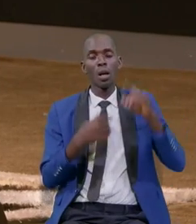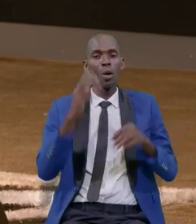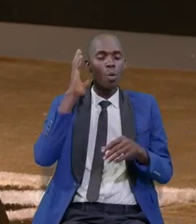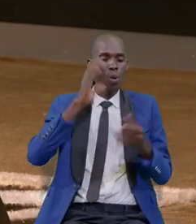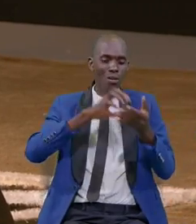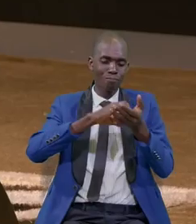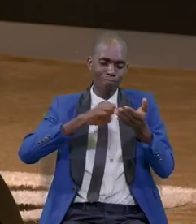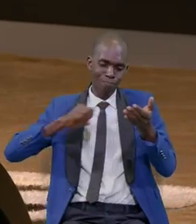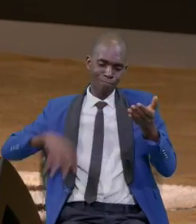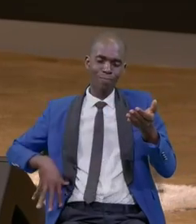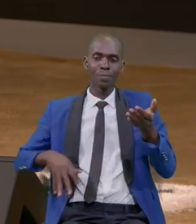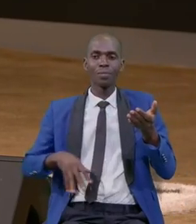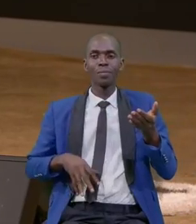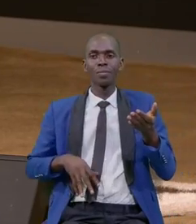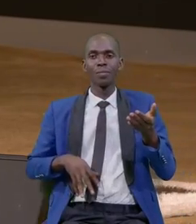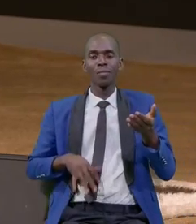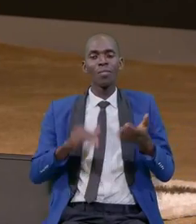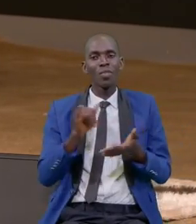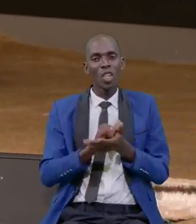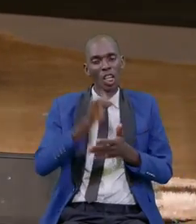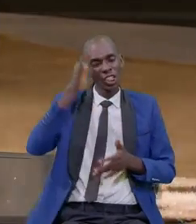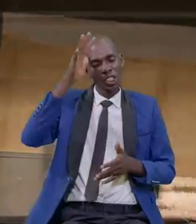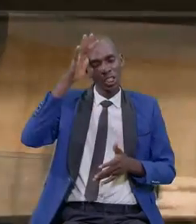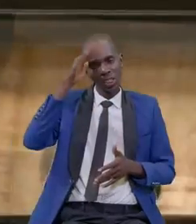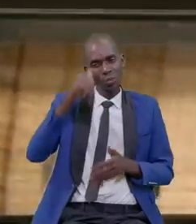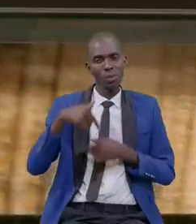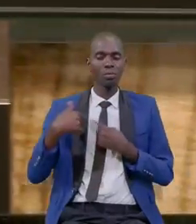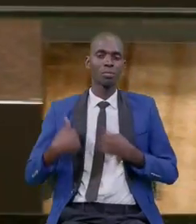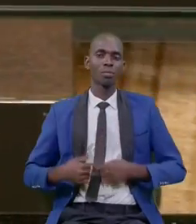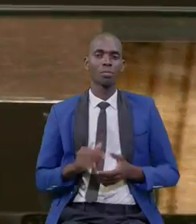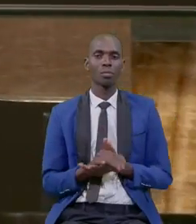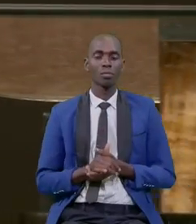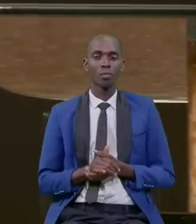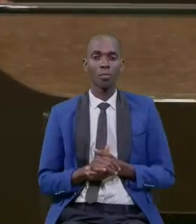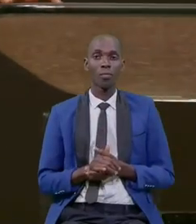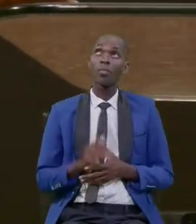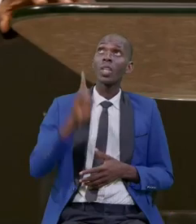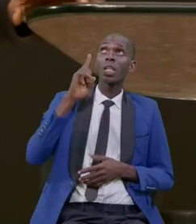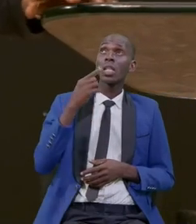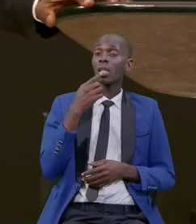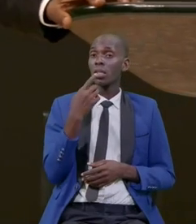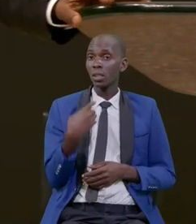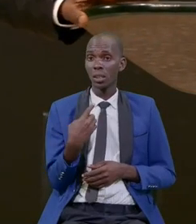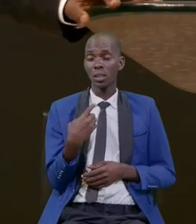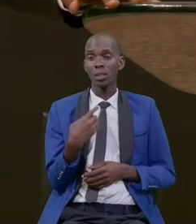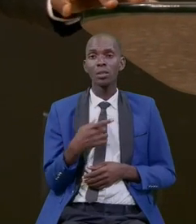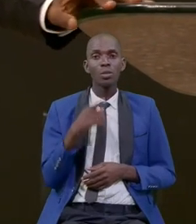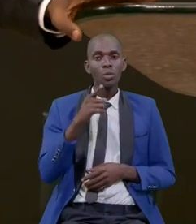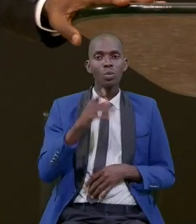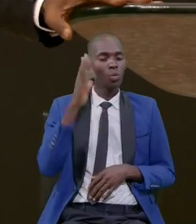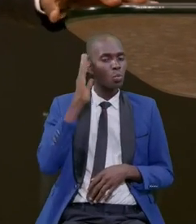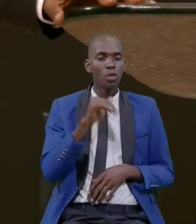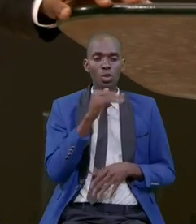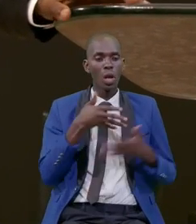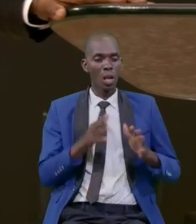J'ôterai de votre corps le cœur de pierre. Que vous n'allez pas avoir